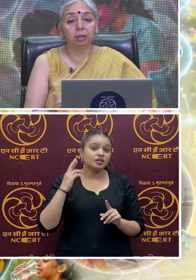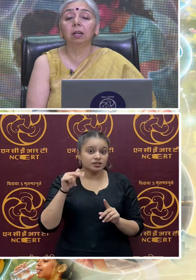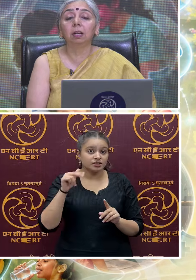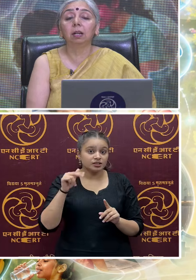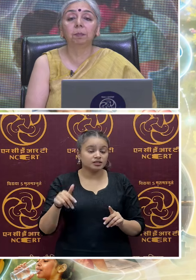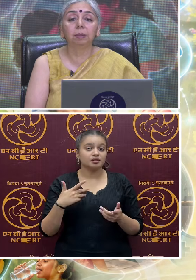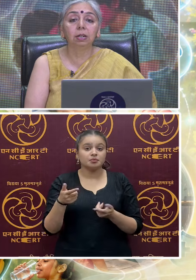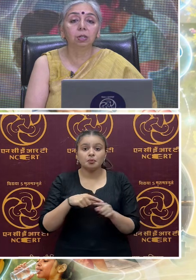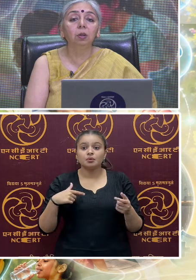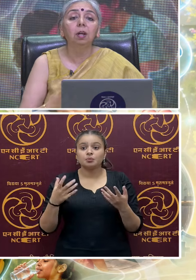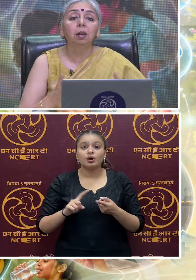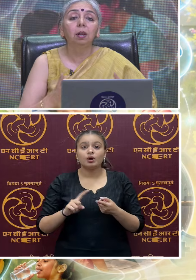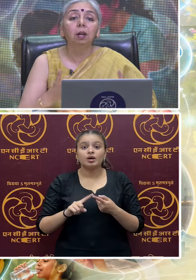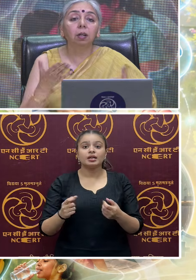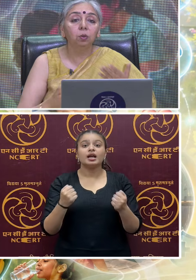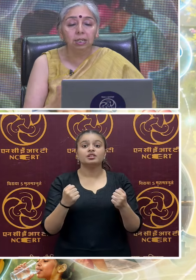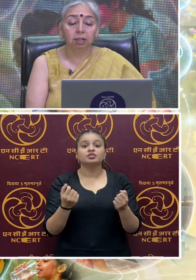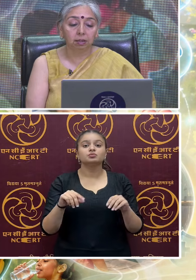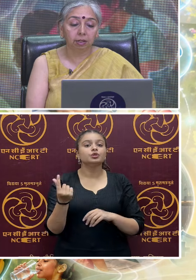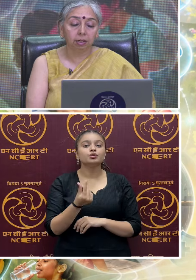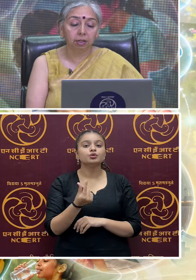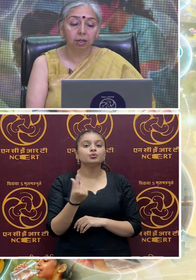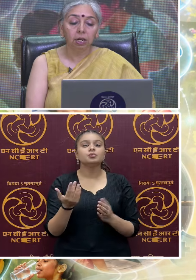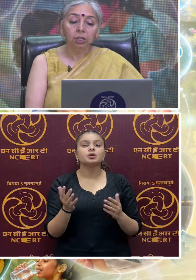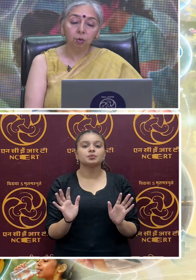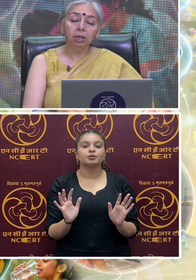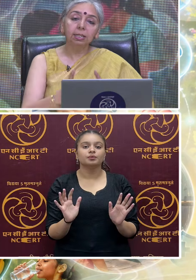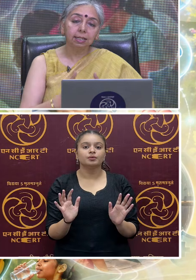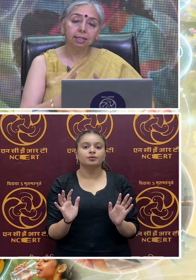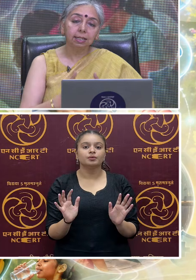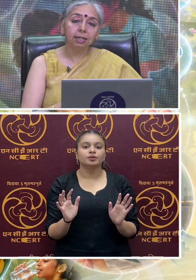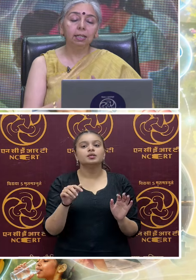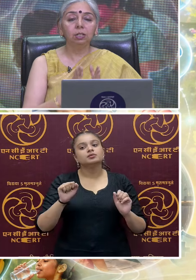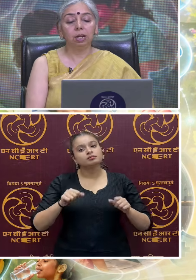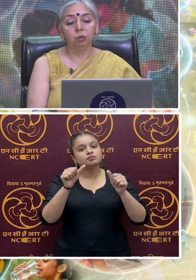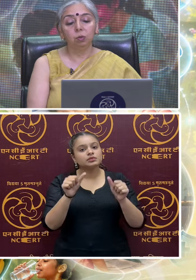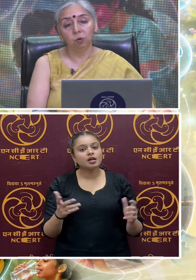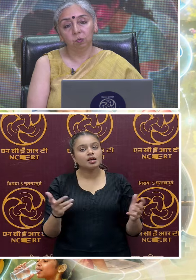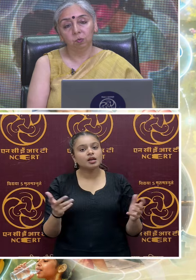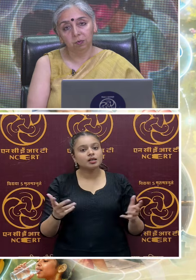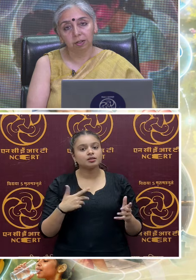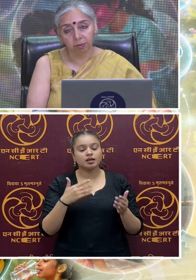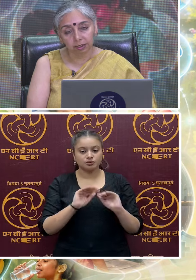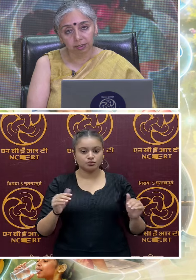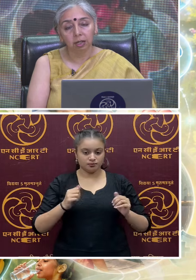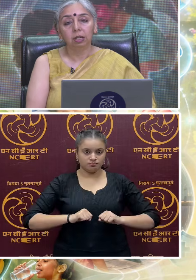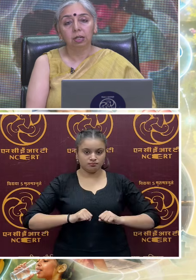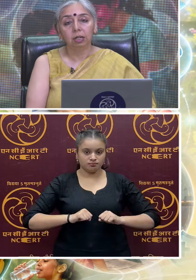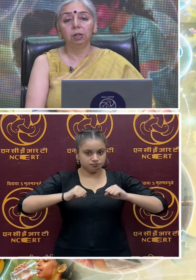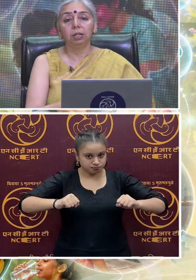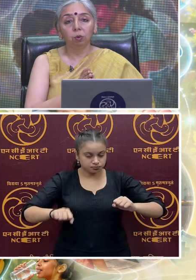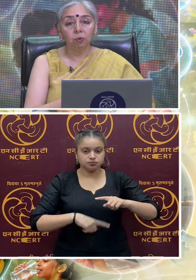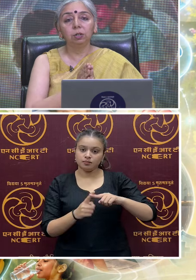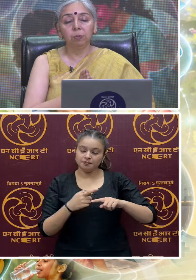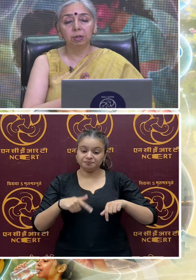हैं, हम अपनी एनर्जी को यूज़ ही नहीं कर पा रहे। सो इट इज़ रिजल्टिंग इन चाइल्डहुड ओवरवेट एंड ओबेसिटी।